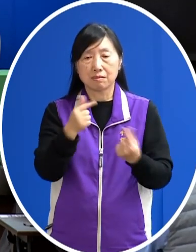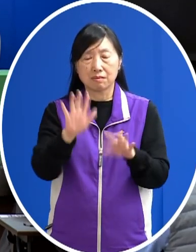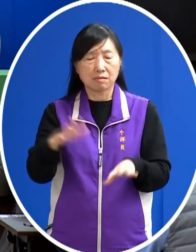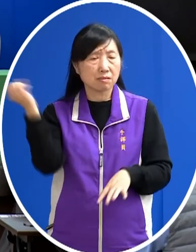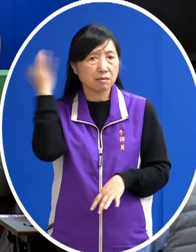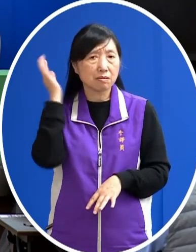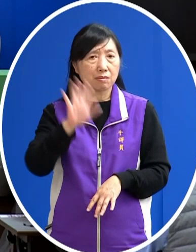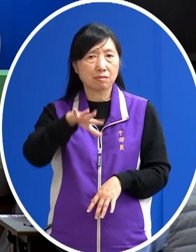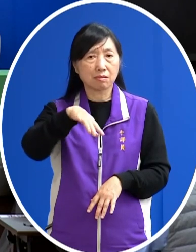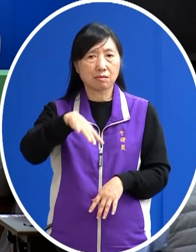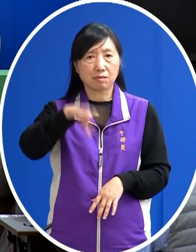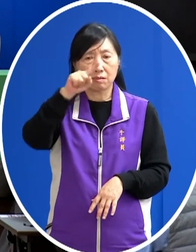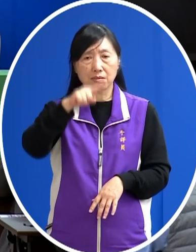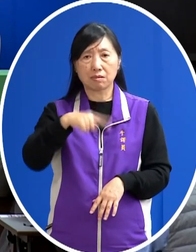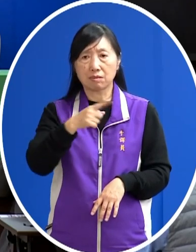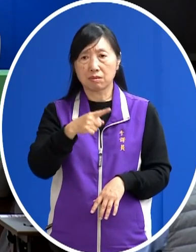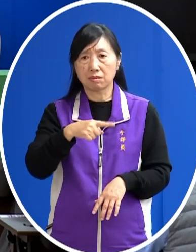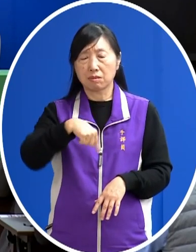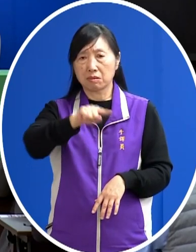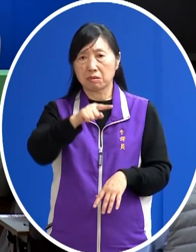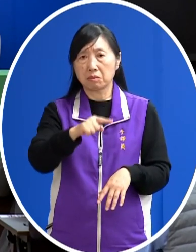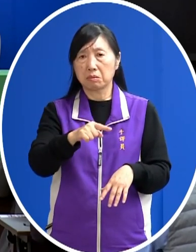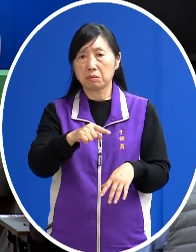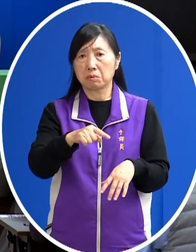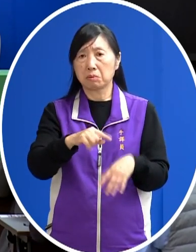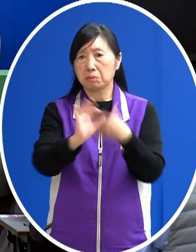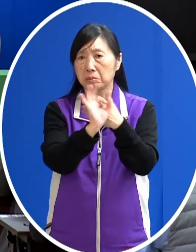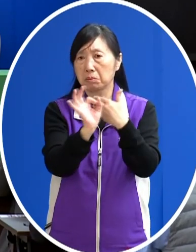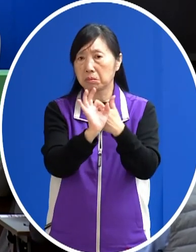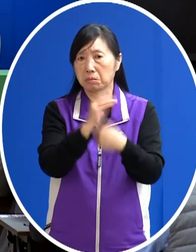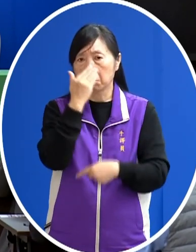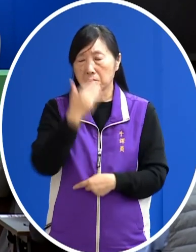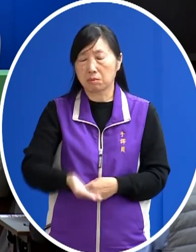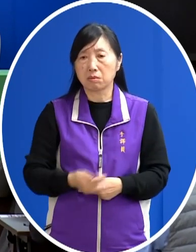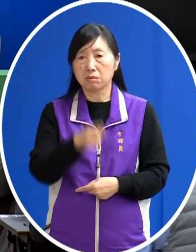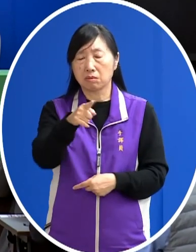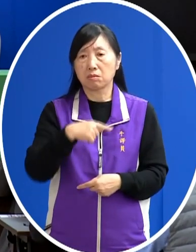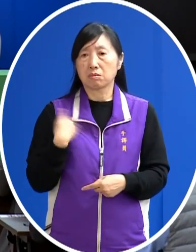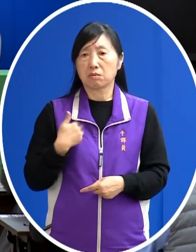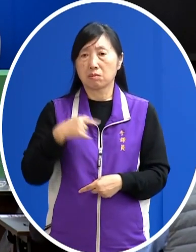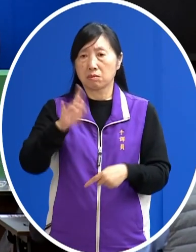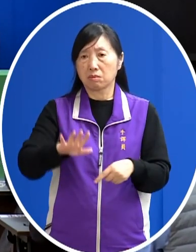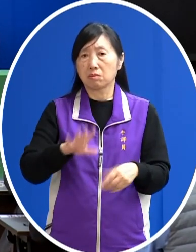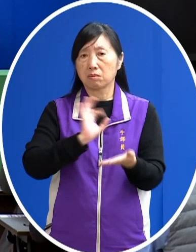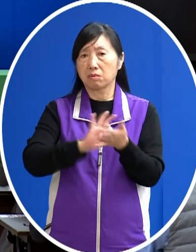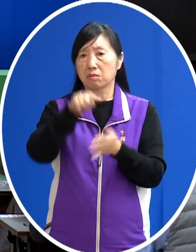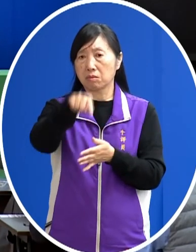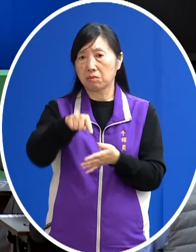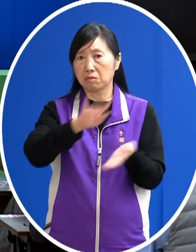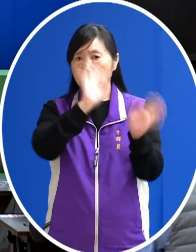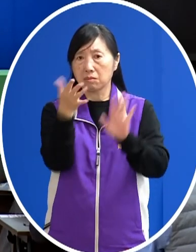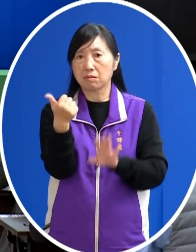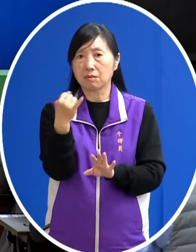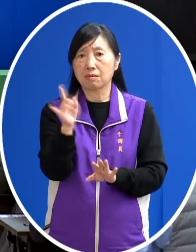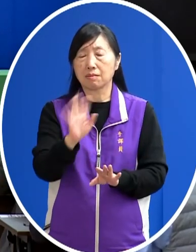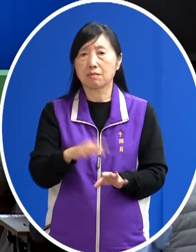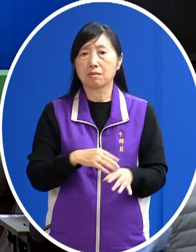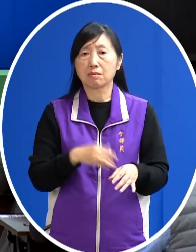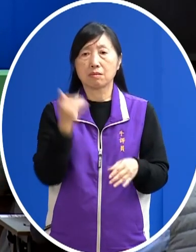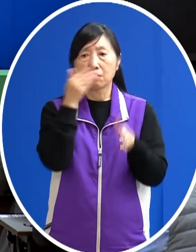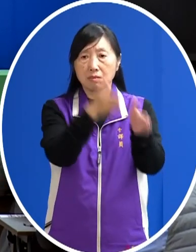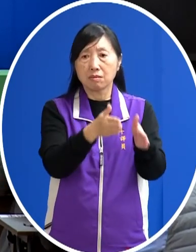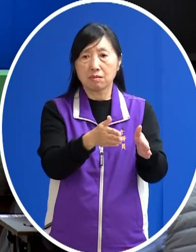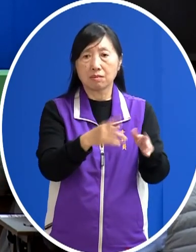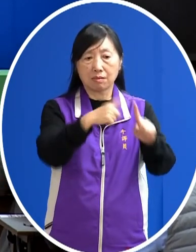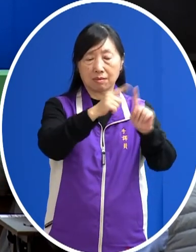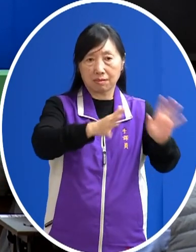好像首次的临床试验失败，那请问台湾目前使用瑞德西韦的状况如何？那用在重症跟轻症的治疗